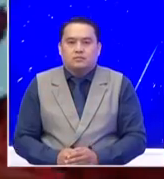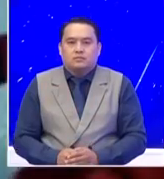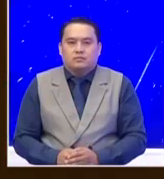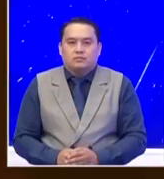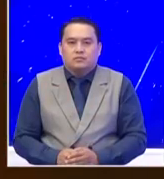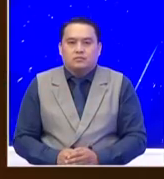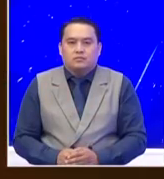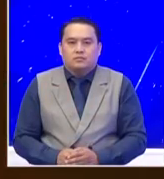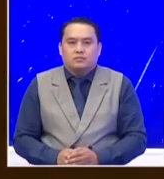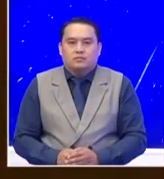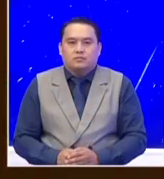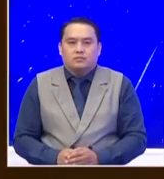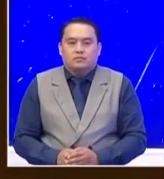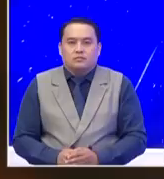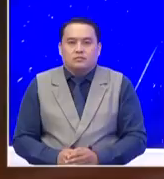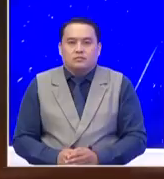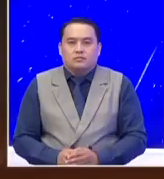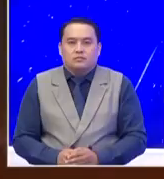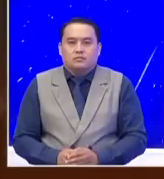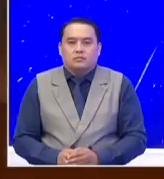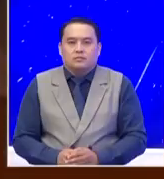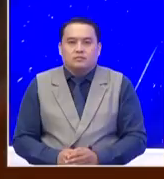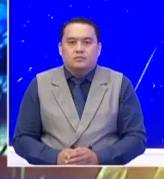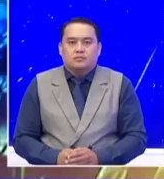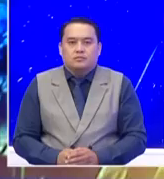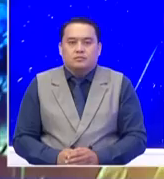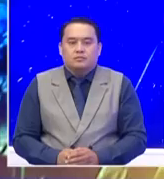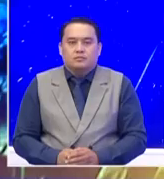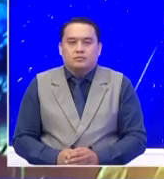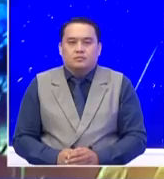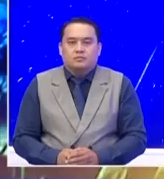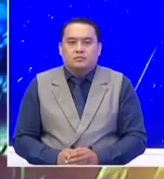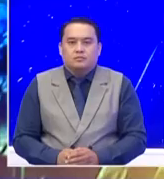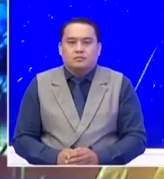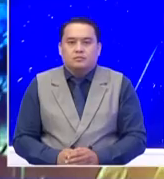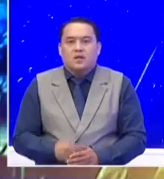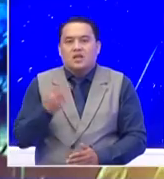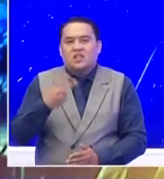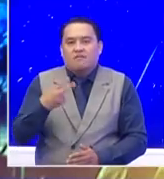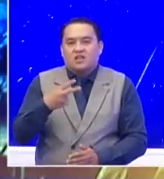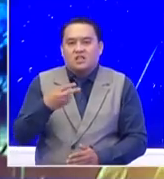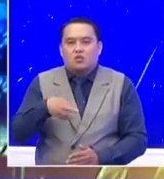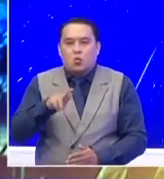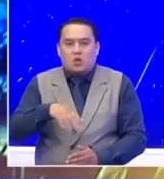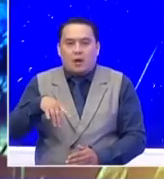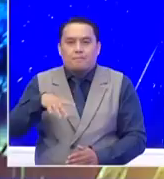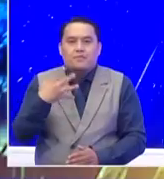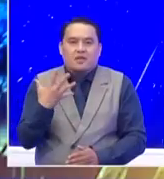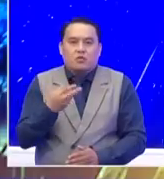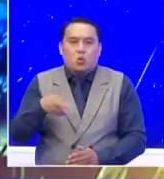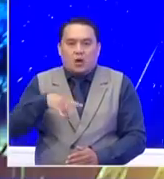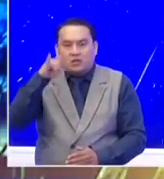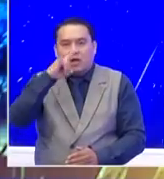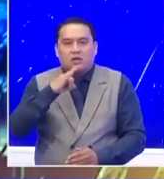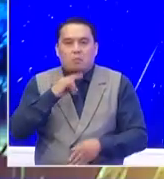топ-10 от Apple Music. С 20 июня по 5 июля по всей